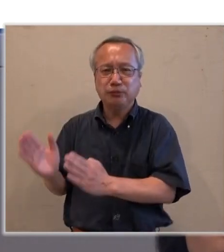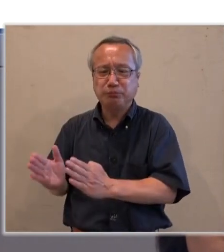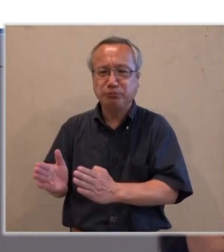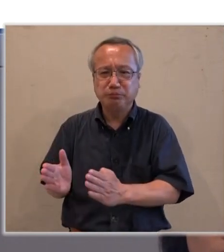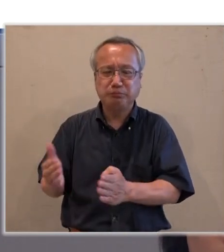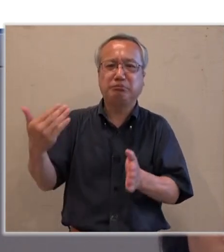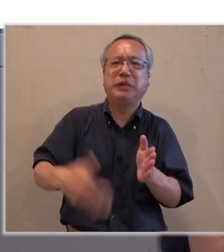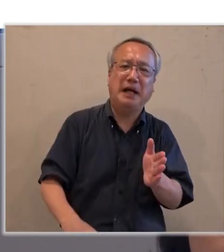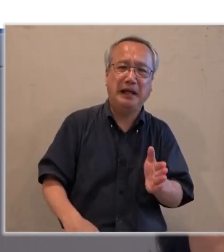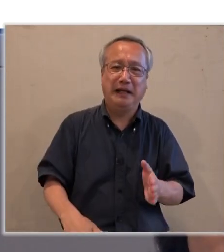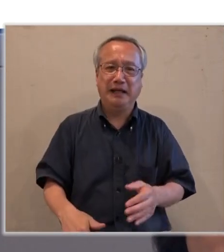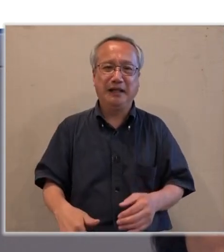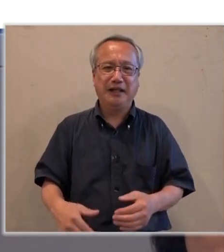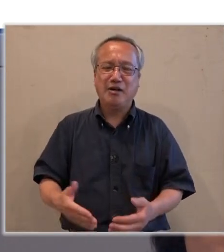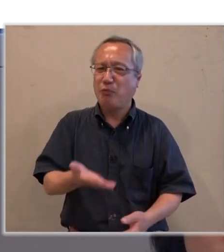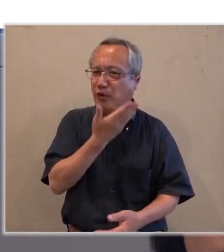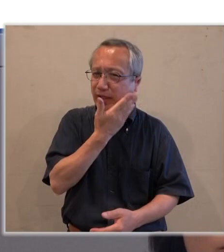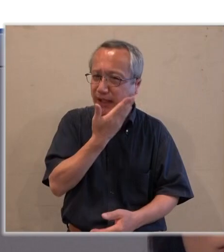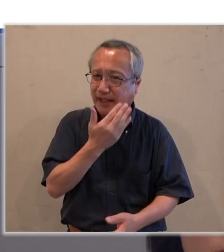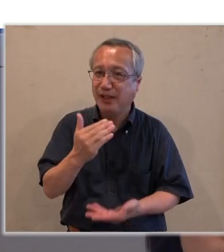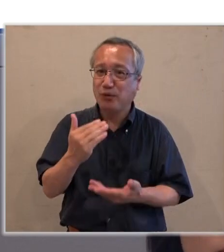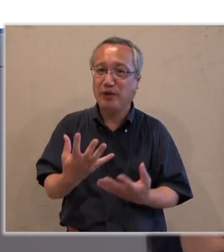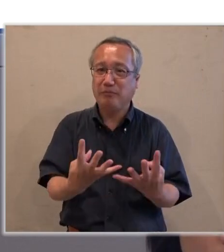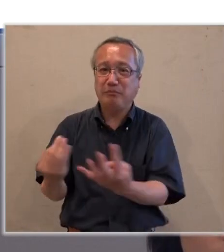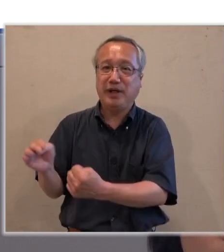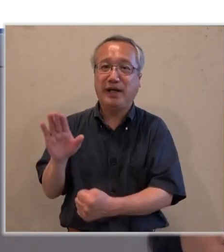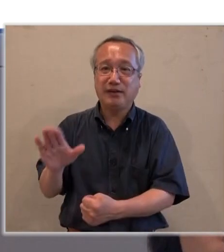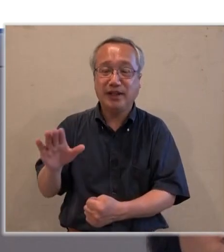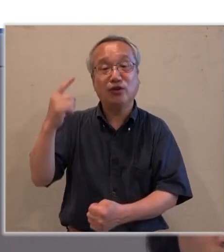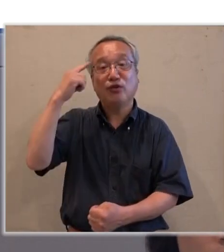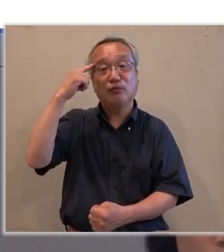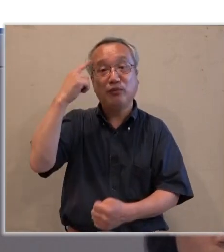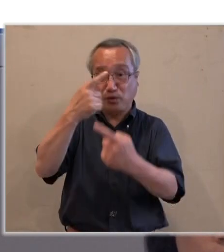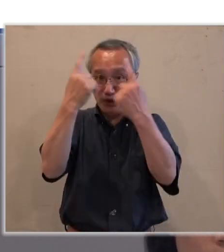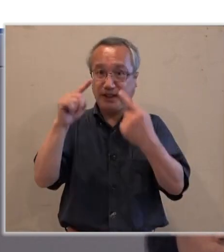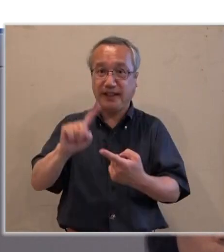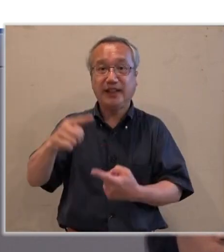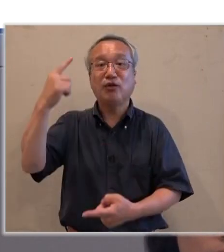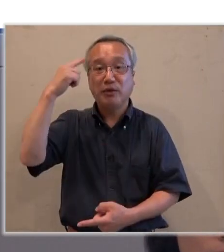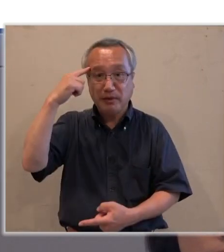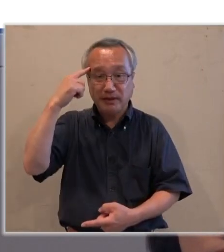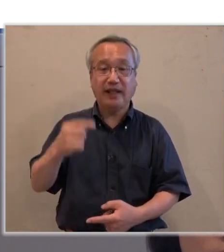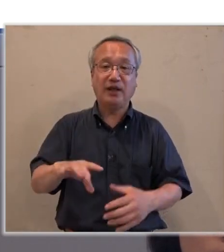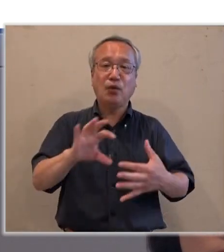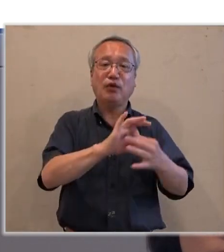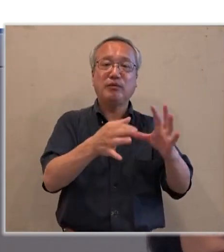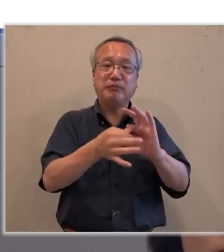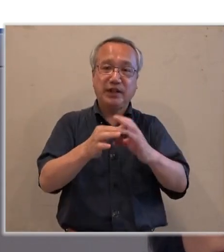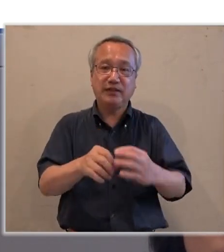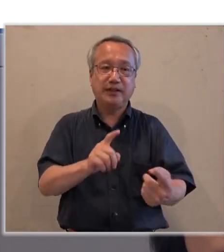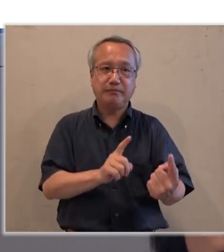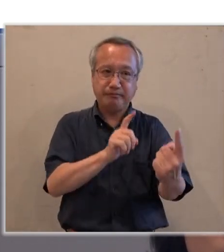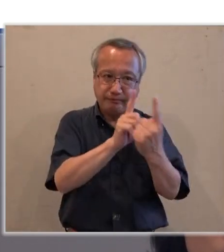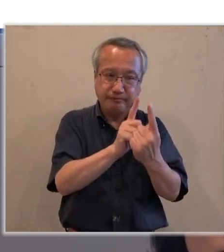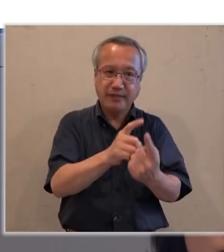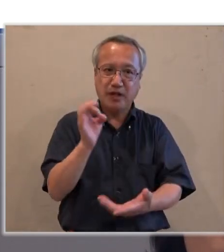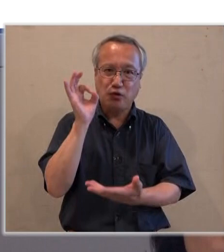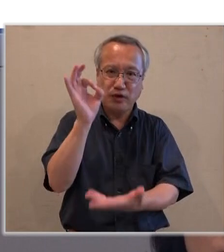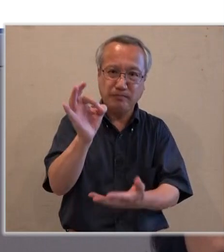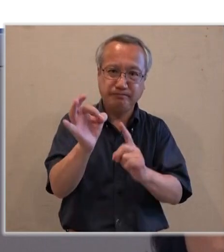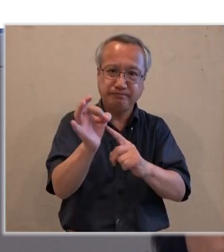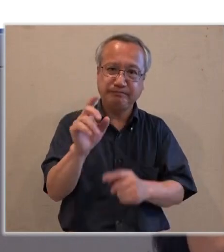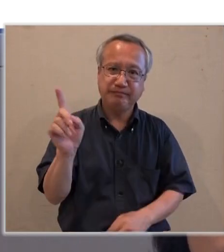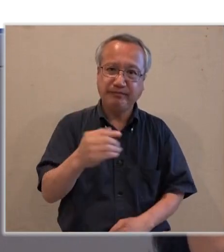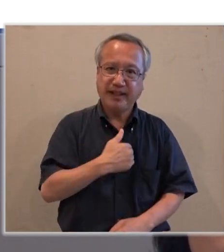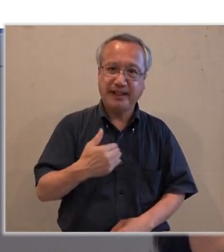くさんあってもったいなくなってるっていう、そういう思いは個人的にはあります。そういったような形でオリンピックに対してかける予算によって何が得られるのかっていうところをあち